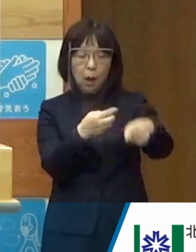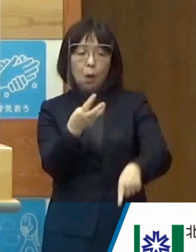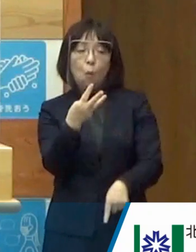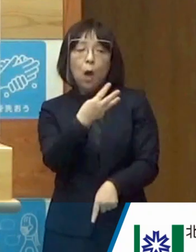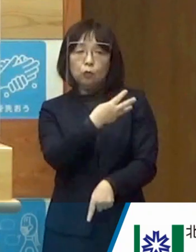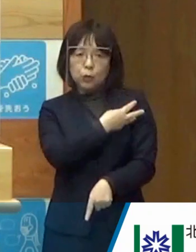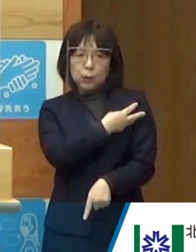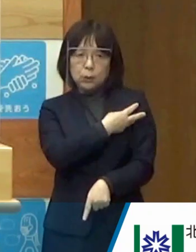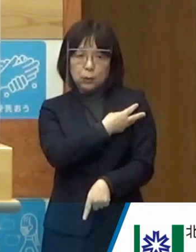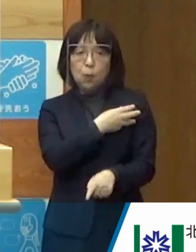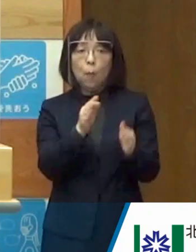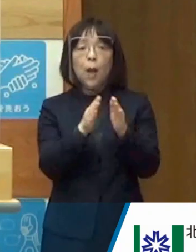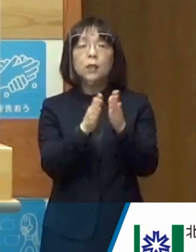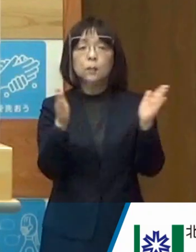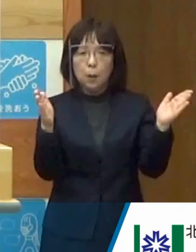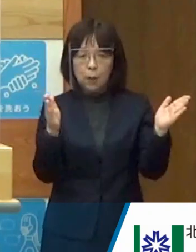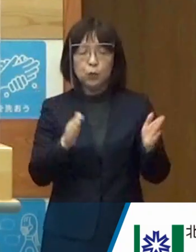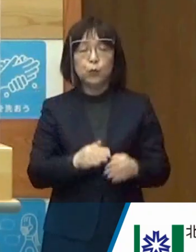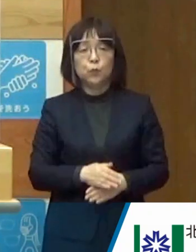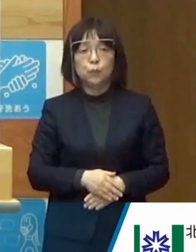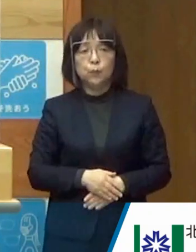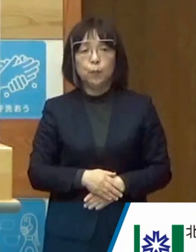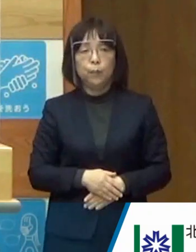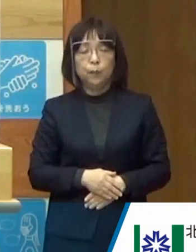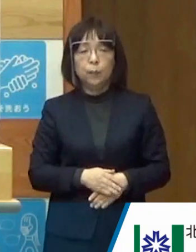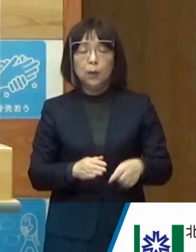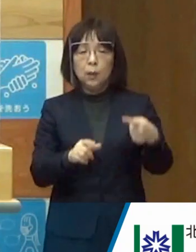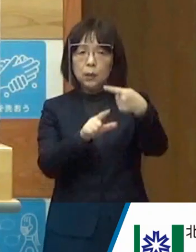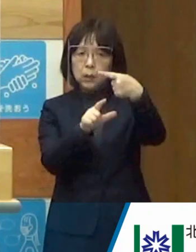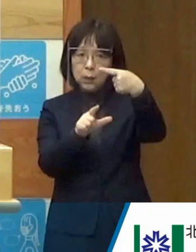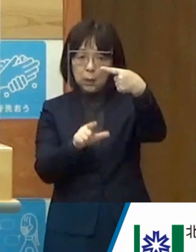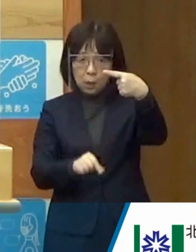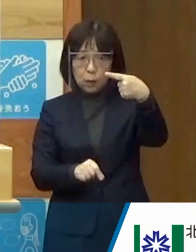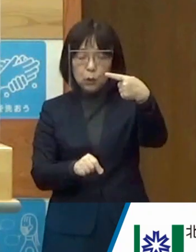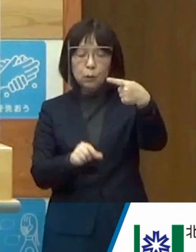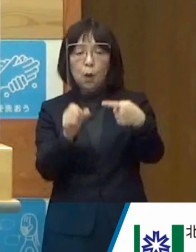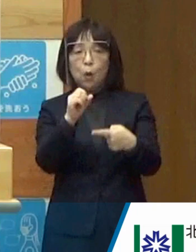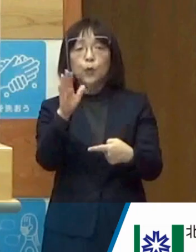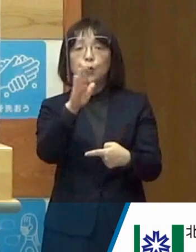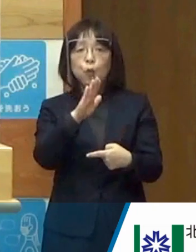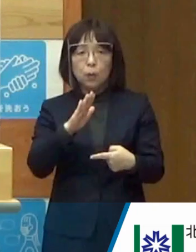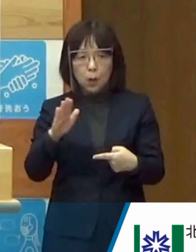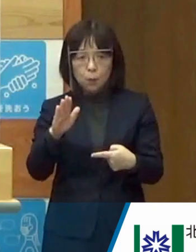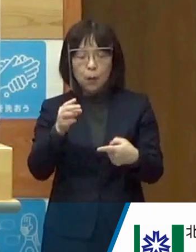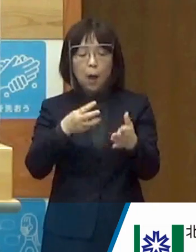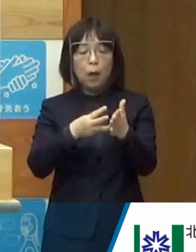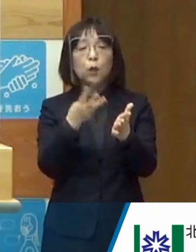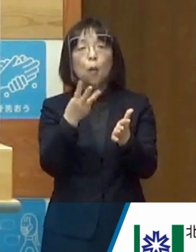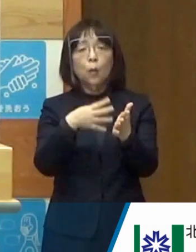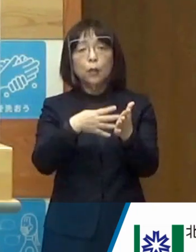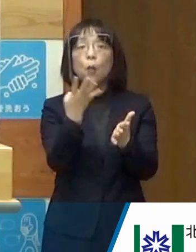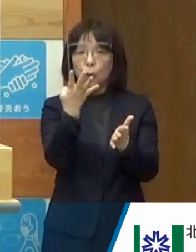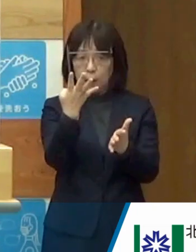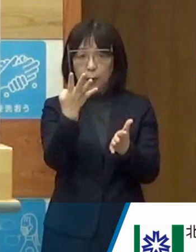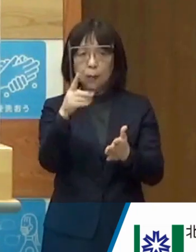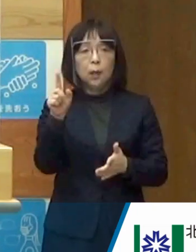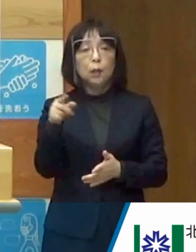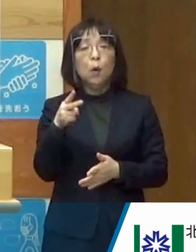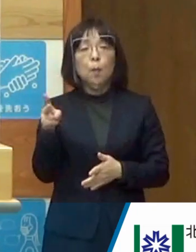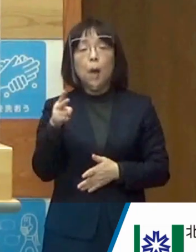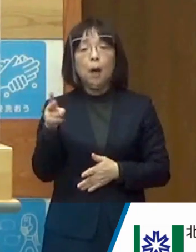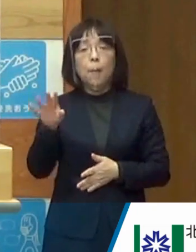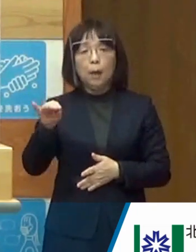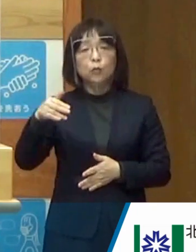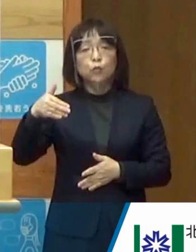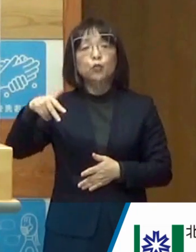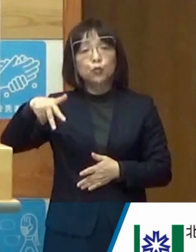開させていただきます。1月はオミクロン株対応ワクチンは4日間、ノババックスワクチンは2日間接種